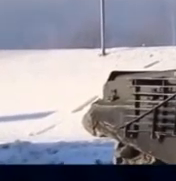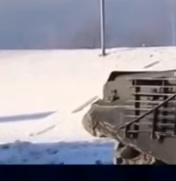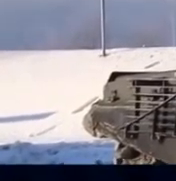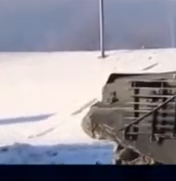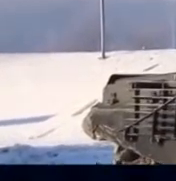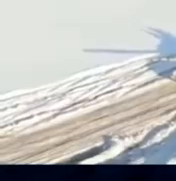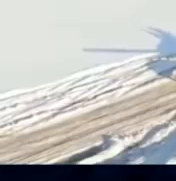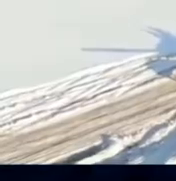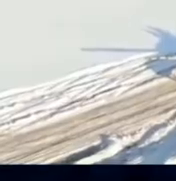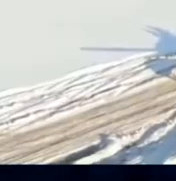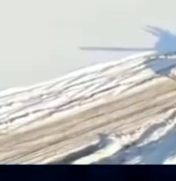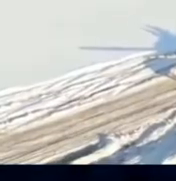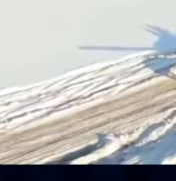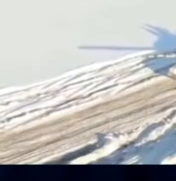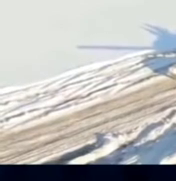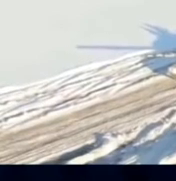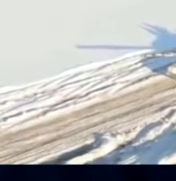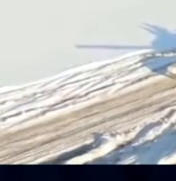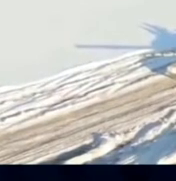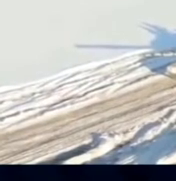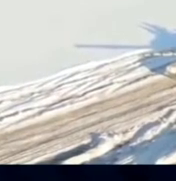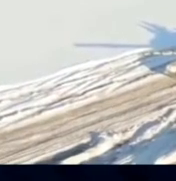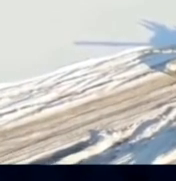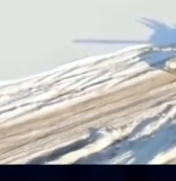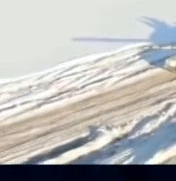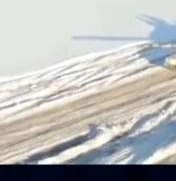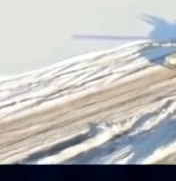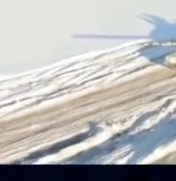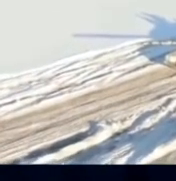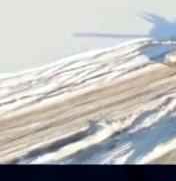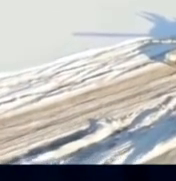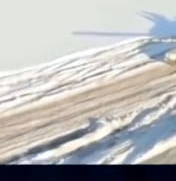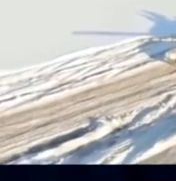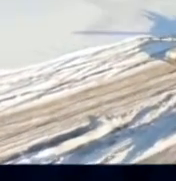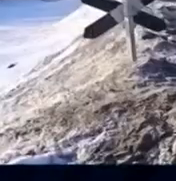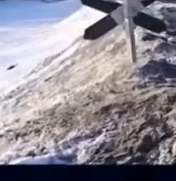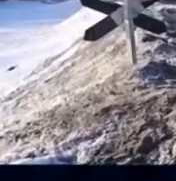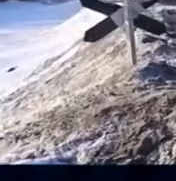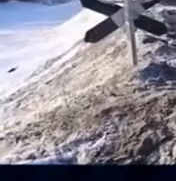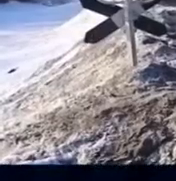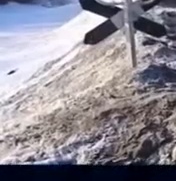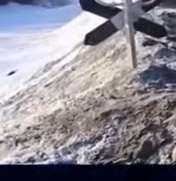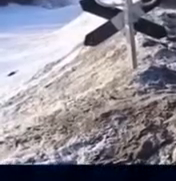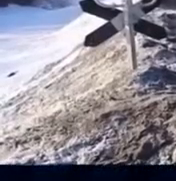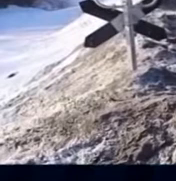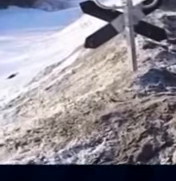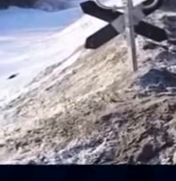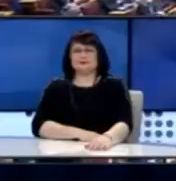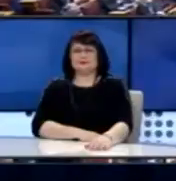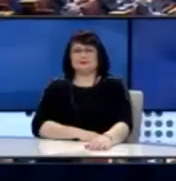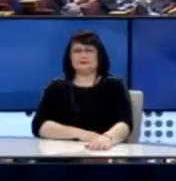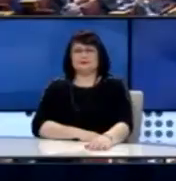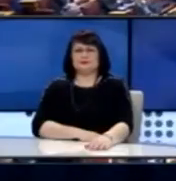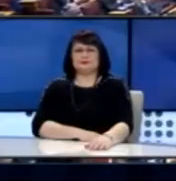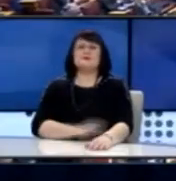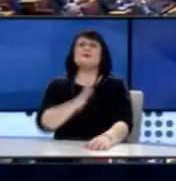χωρούν ίσες αποστάσεις, ή είσαι με την ειρήνη και το διεθνές δίκαιο, ή είσαι απέναντί τους. Επιπλέον εξήγησε γιατί αποφάσισε να στείλει αμυντικό εξοπλισμό στην Ουκρανία.